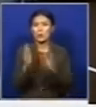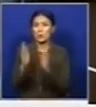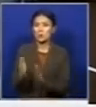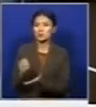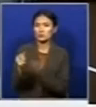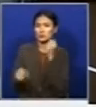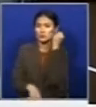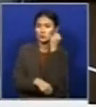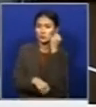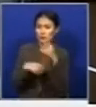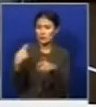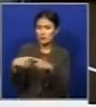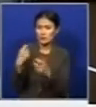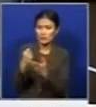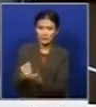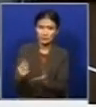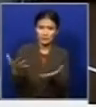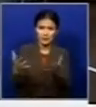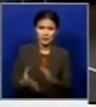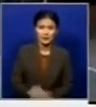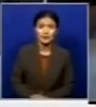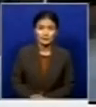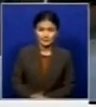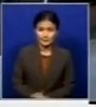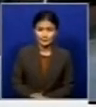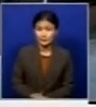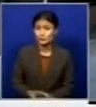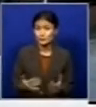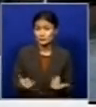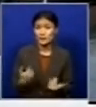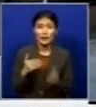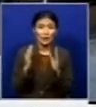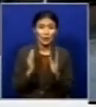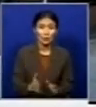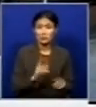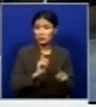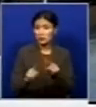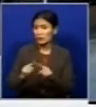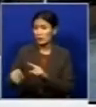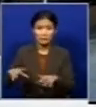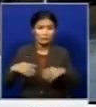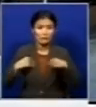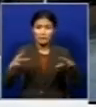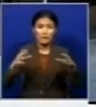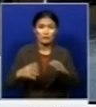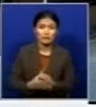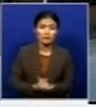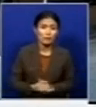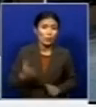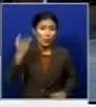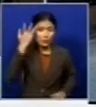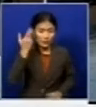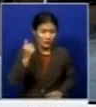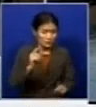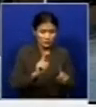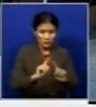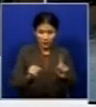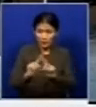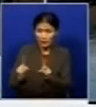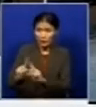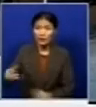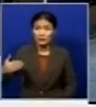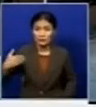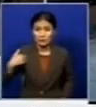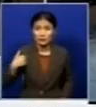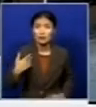ครับเมื่อมีผู้คัดค้านเป็นจำนวนมากและยังมีความเห็นที่แตกต่างกันอยู่กับผม